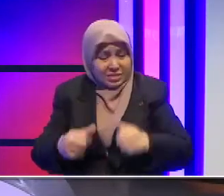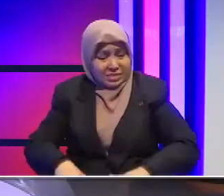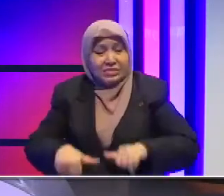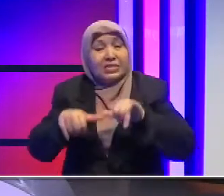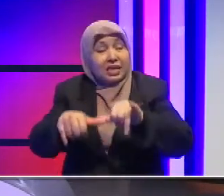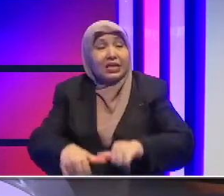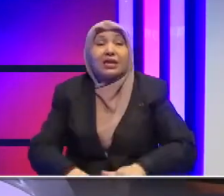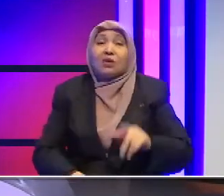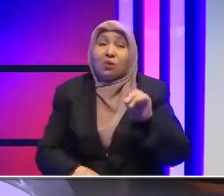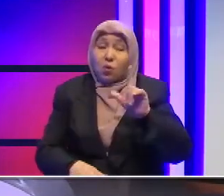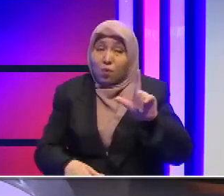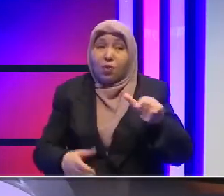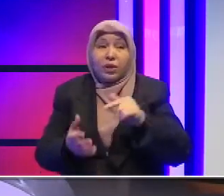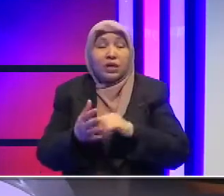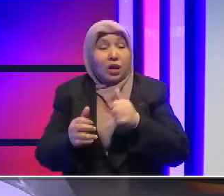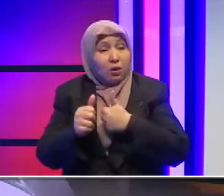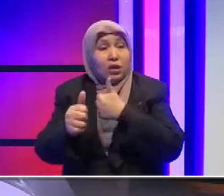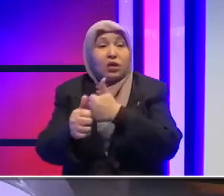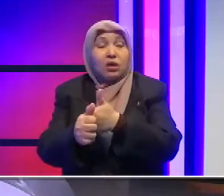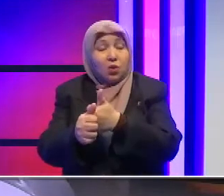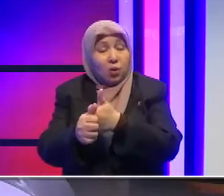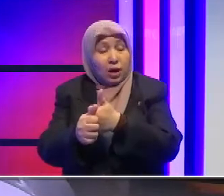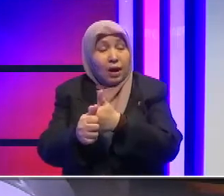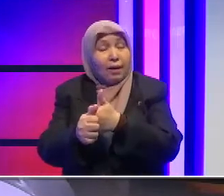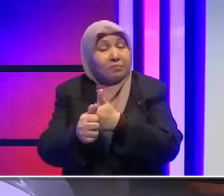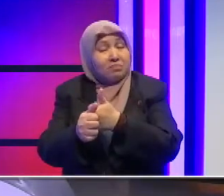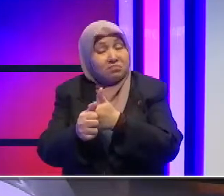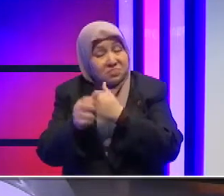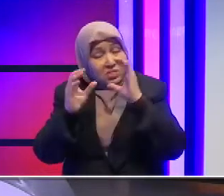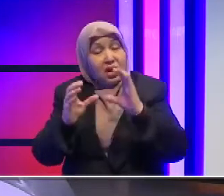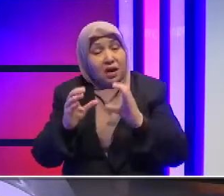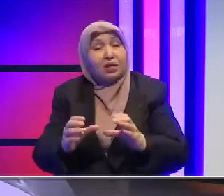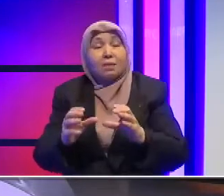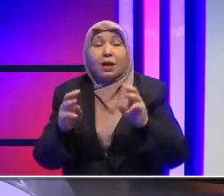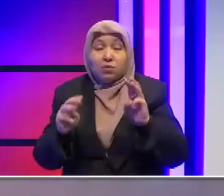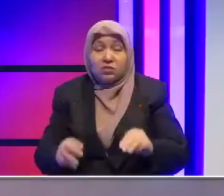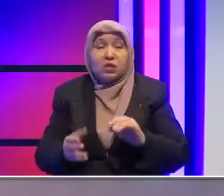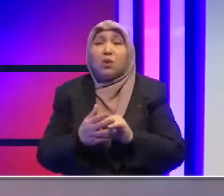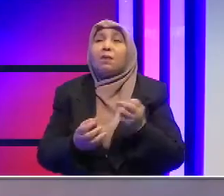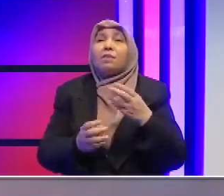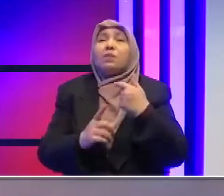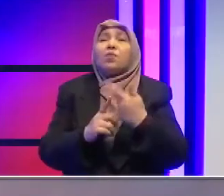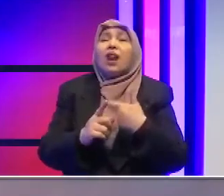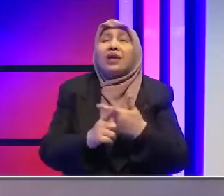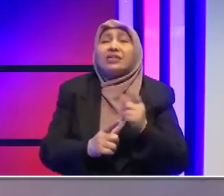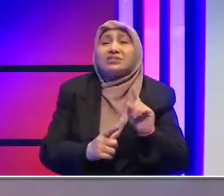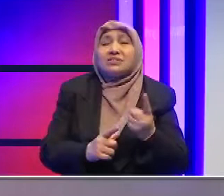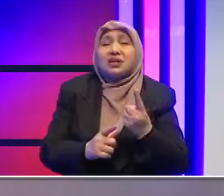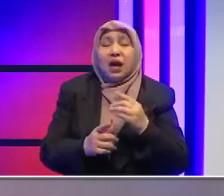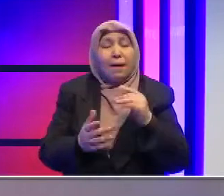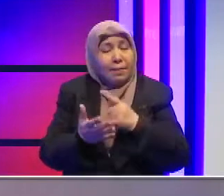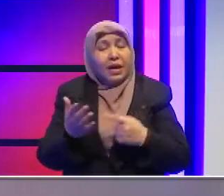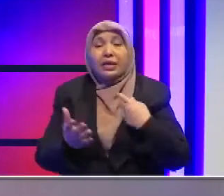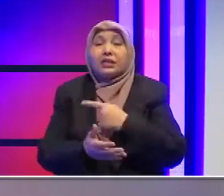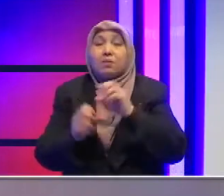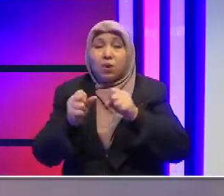Allah. Rasanya kalau ikut secara manusiawinya berapa bulan je, ustaz. Ya, jadi apa yang kita boleh belajar